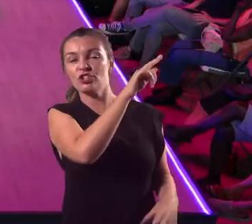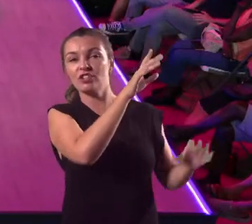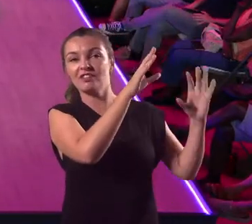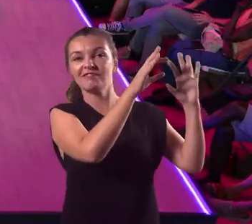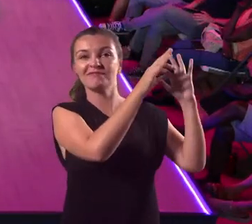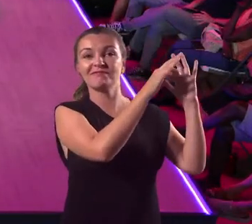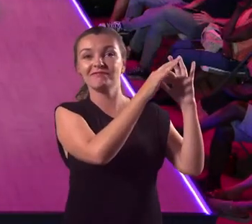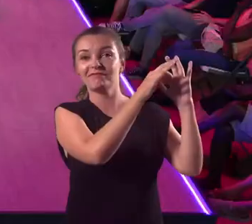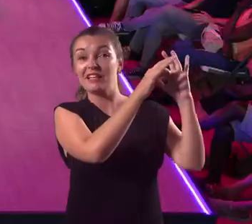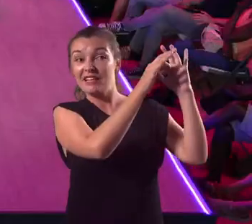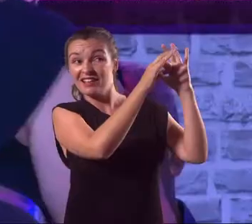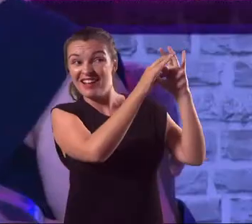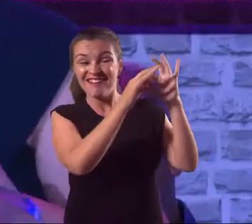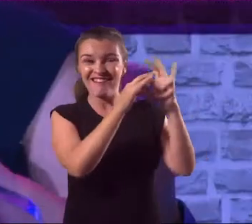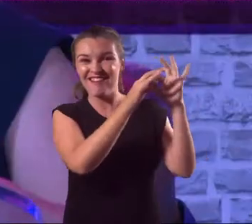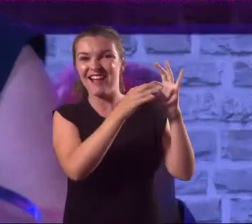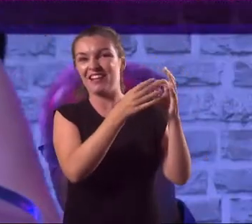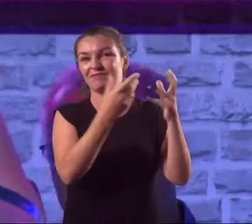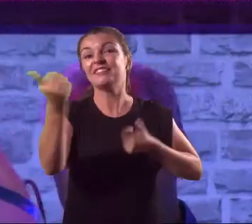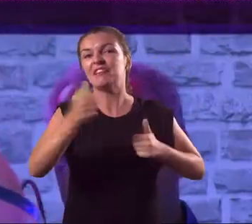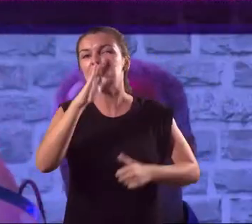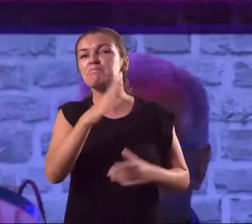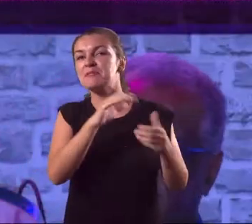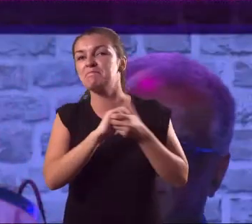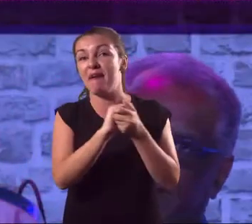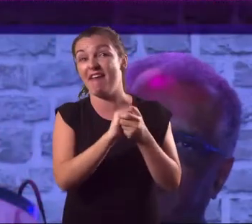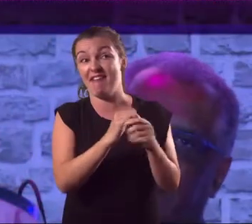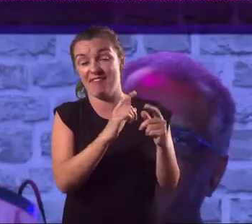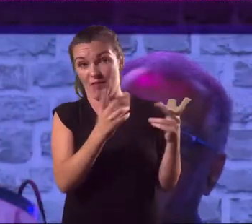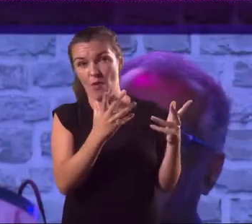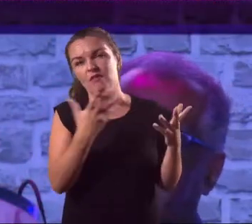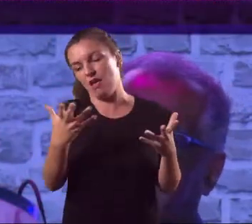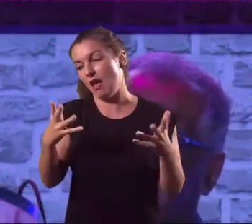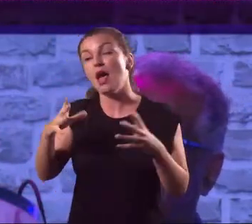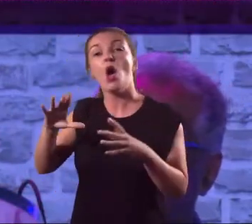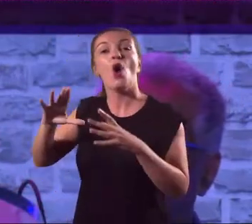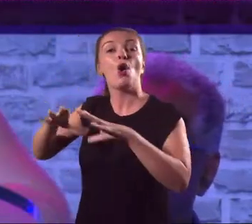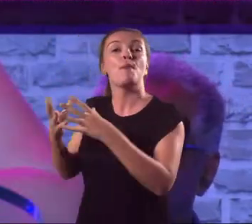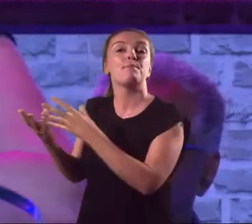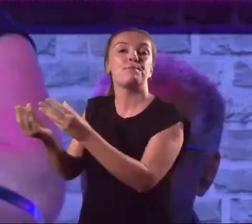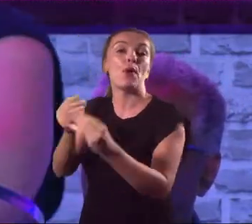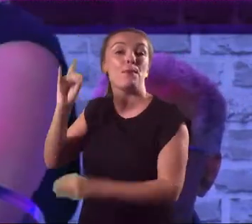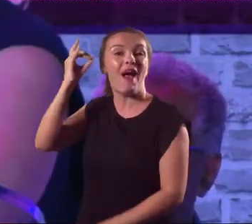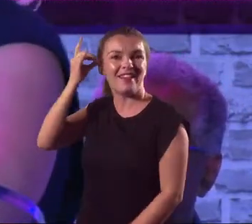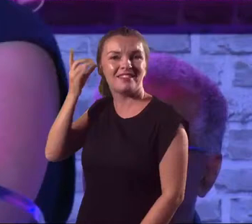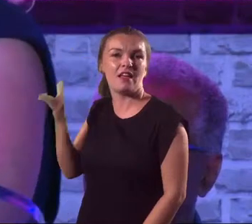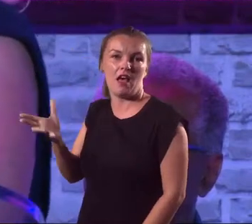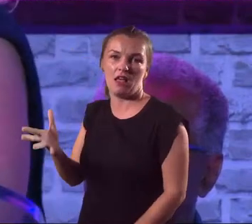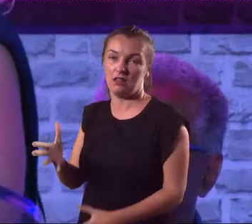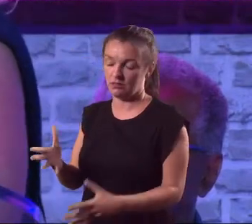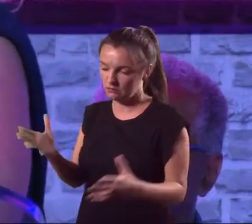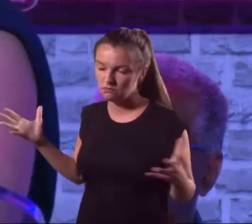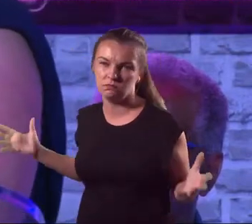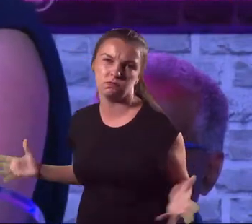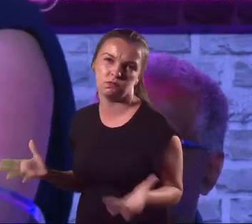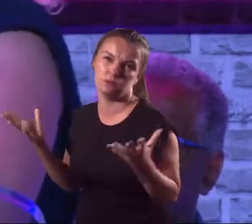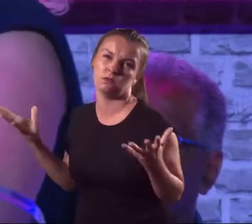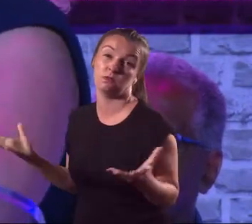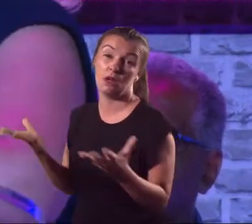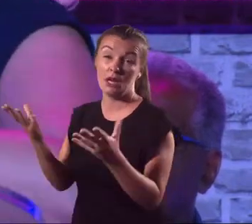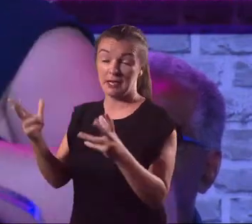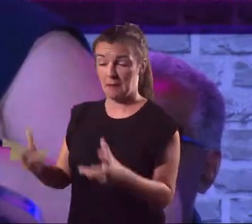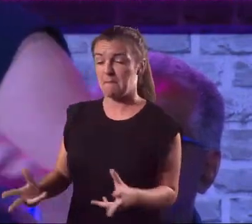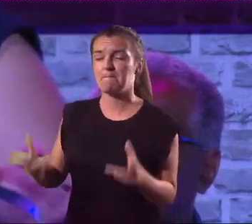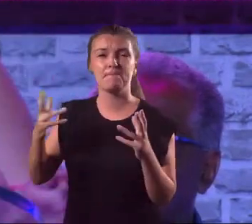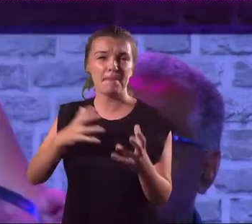au service de la paix. Et je veux dire toute notre solidarité au peuple haïtien dans un cycle de violence absolument